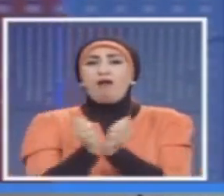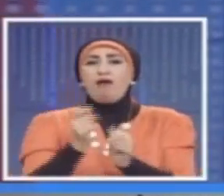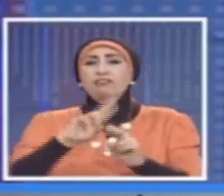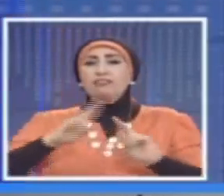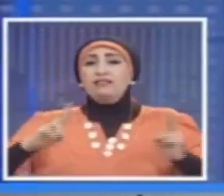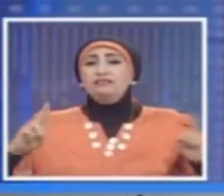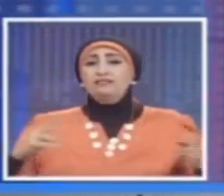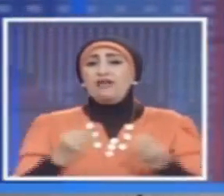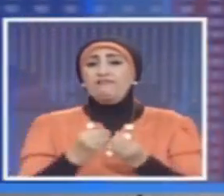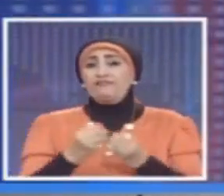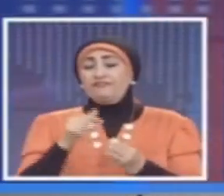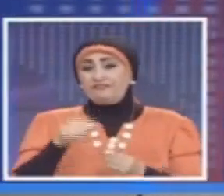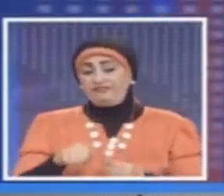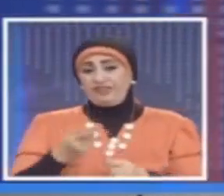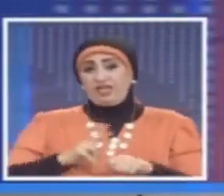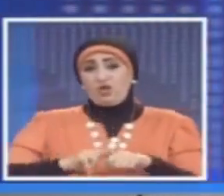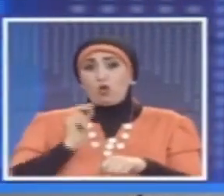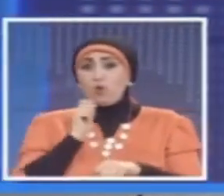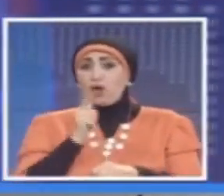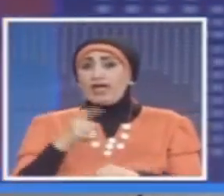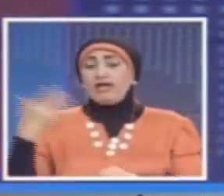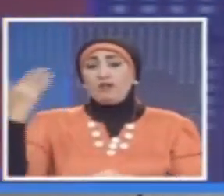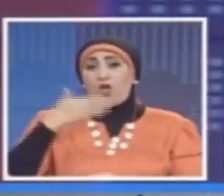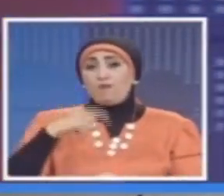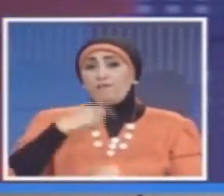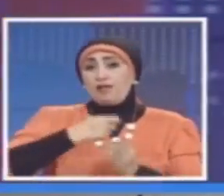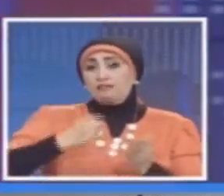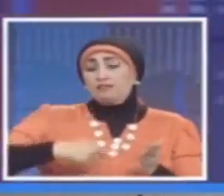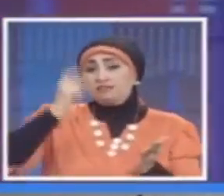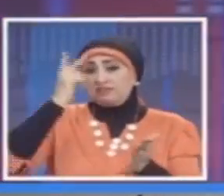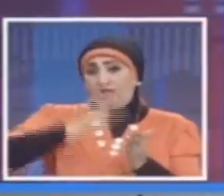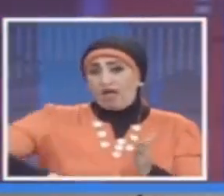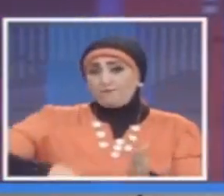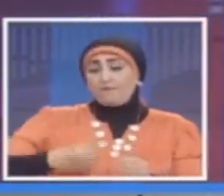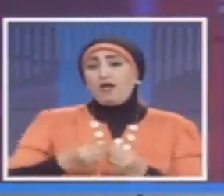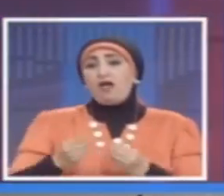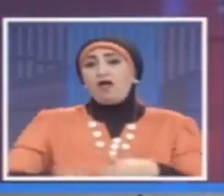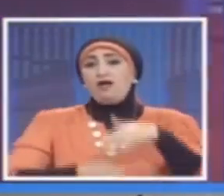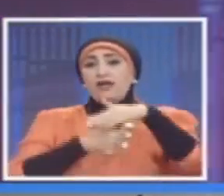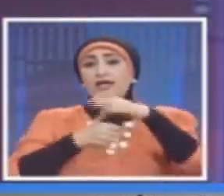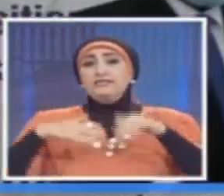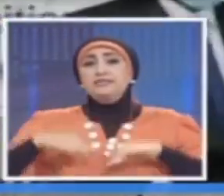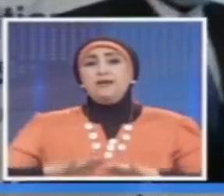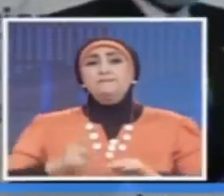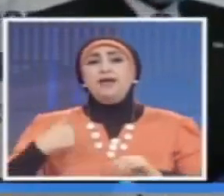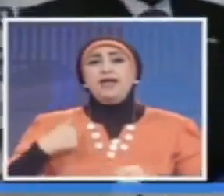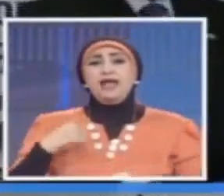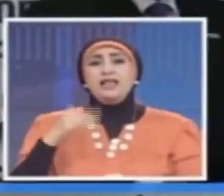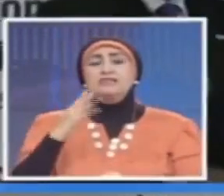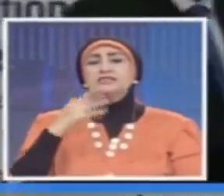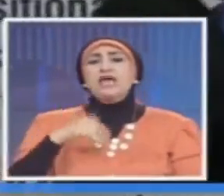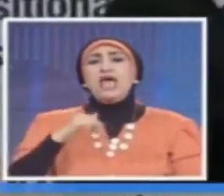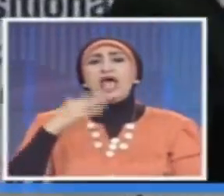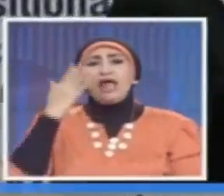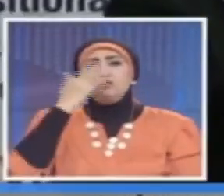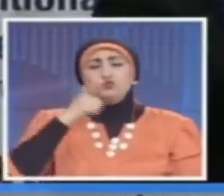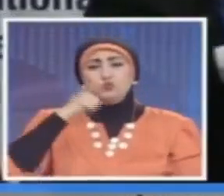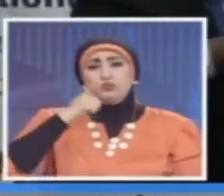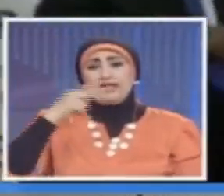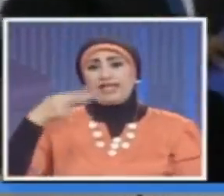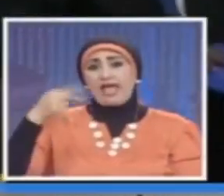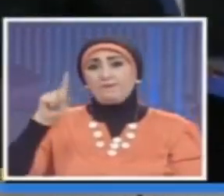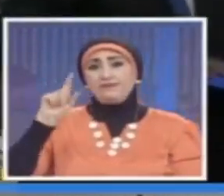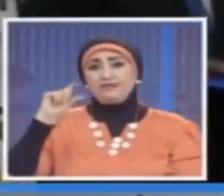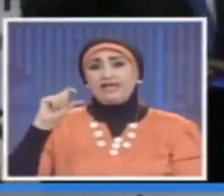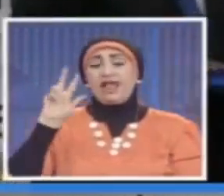المنضوية تحت مظلة الجبهة الثورية. ويحضر مراسم التوقيع كل من رئيس مجلس السيادة السوداني عبد